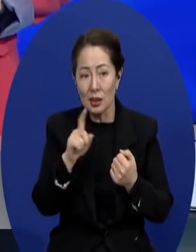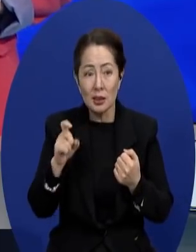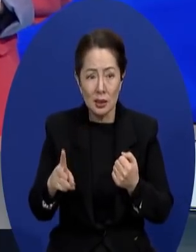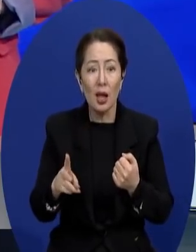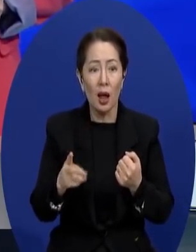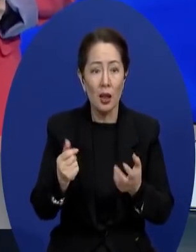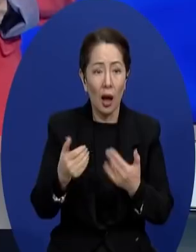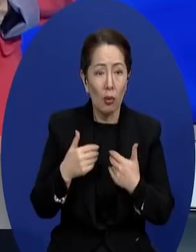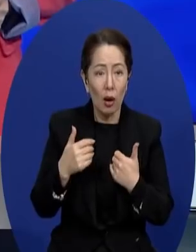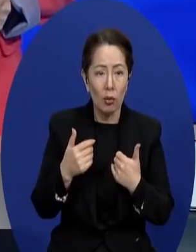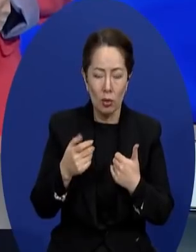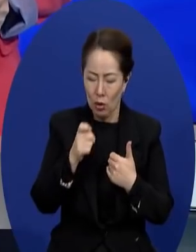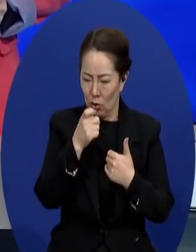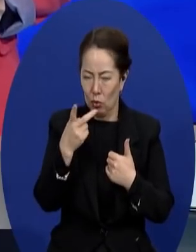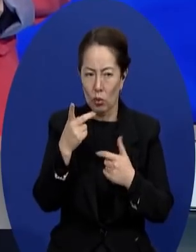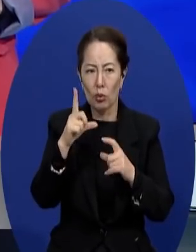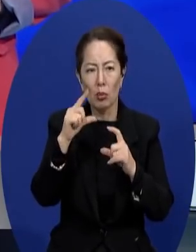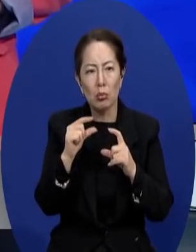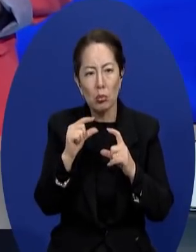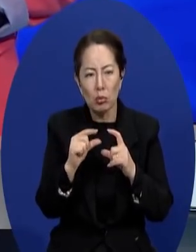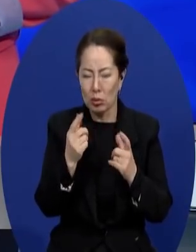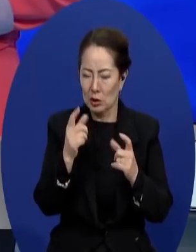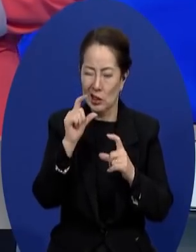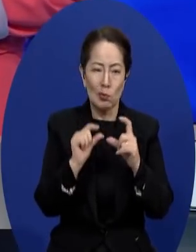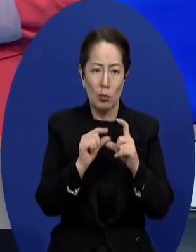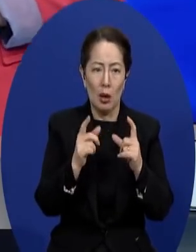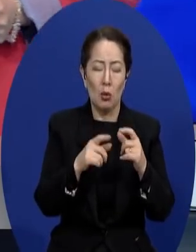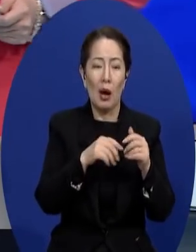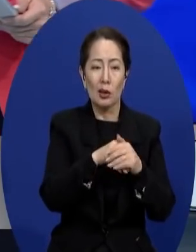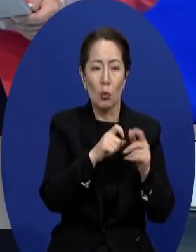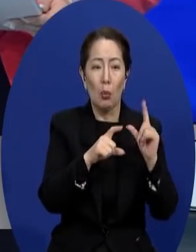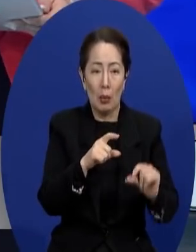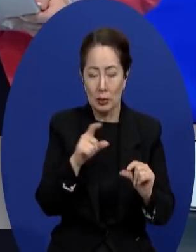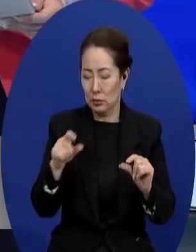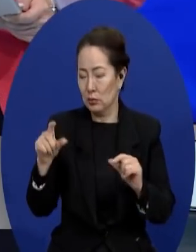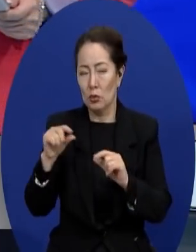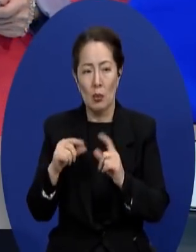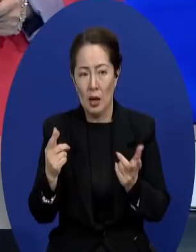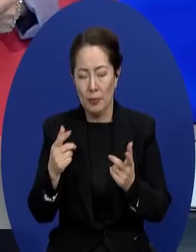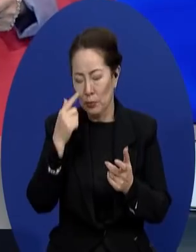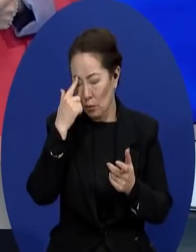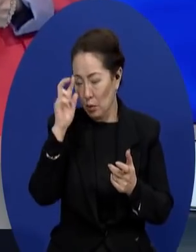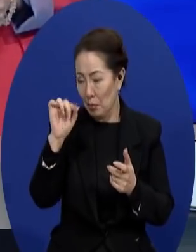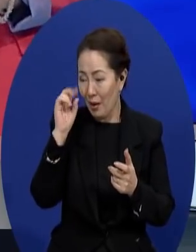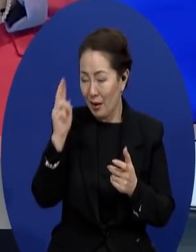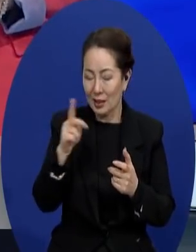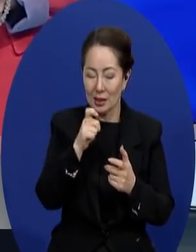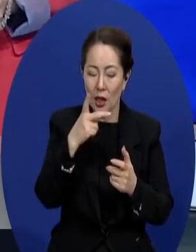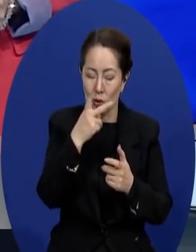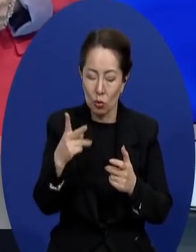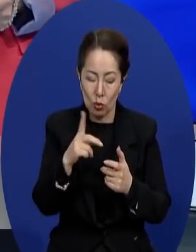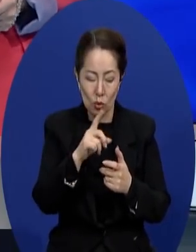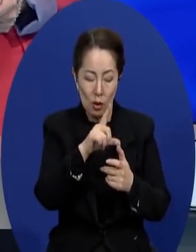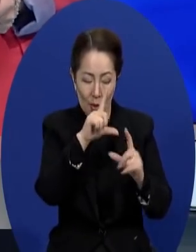өмнөх үеийнхээс бол баг буурсан гэдэг ийм шүүмжлэл бол байна. За Монгол банк зээлийн хүү бууруулах стратеги ажлын хэрэгжилтэнд илүү